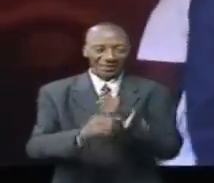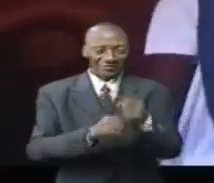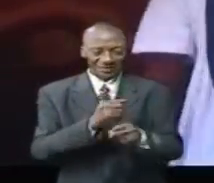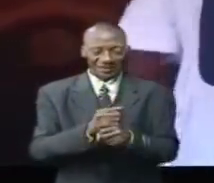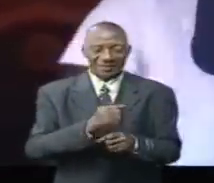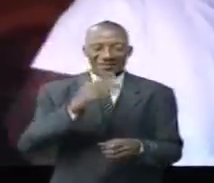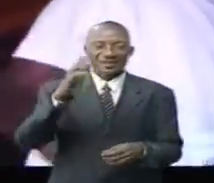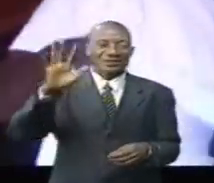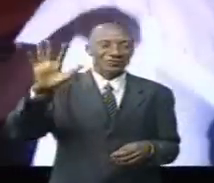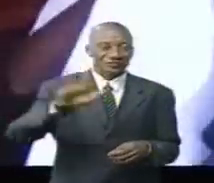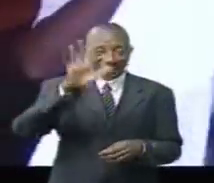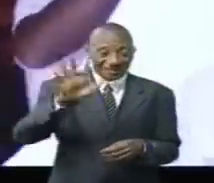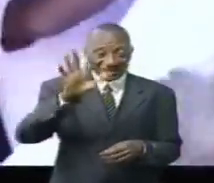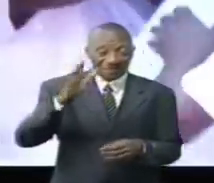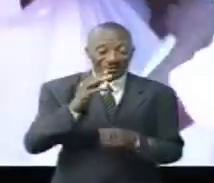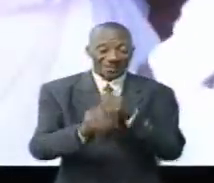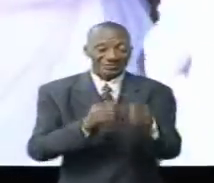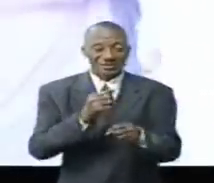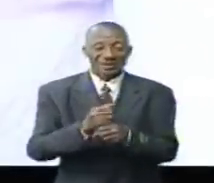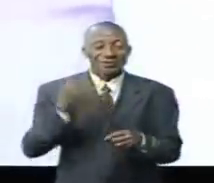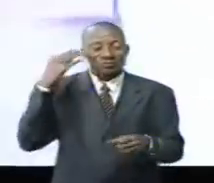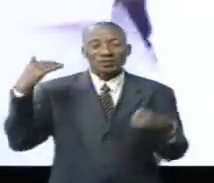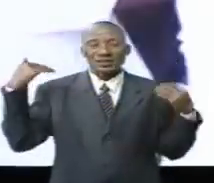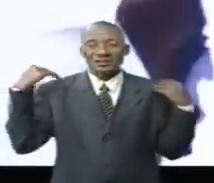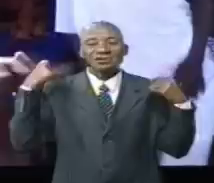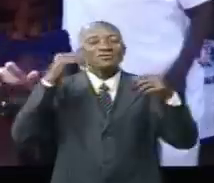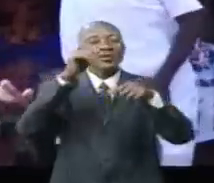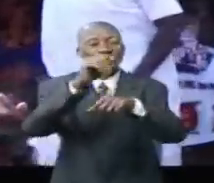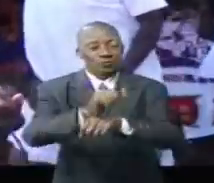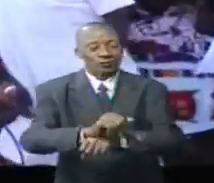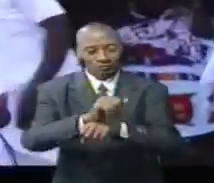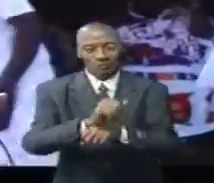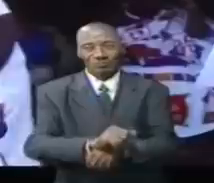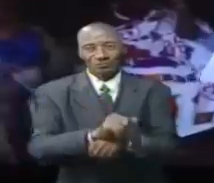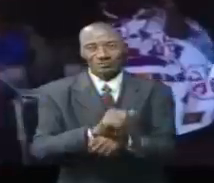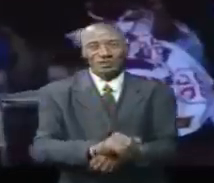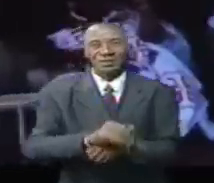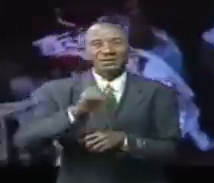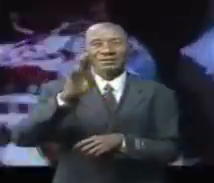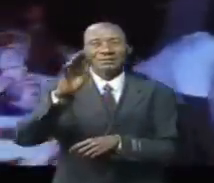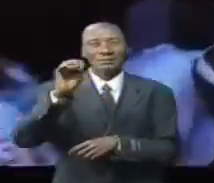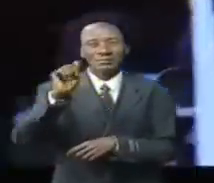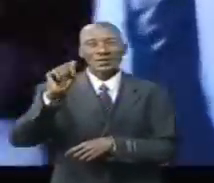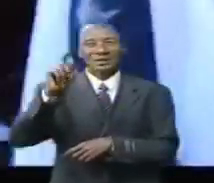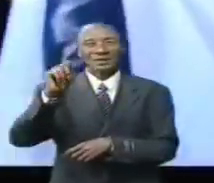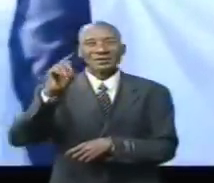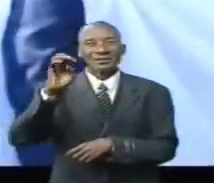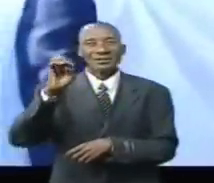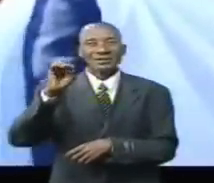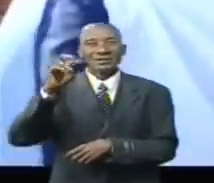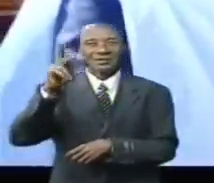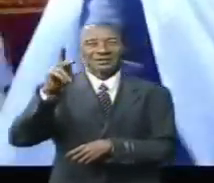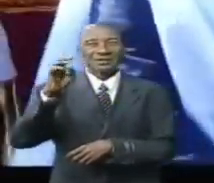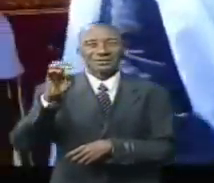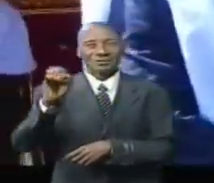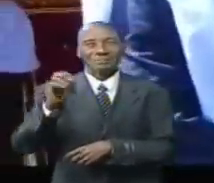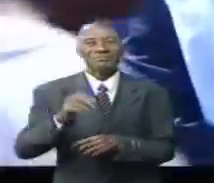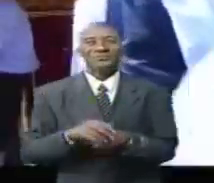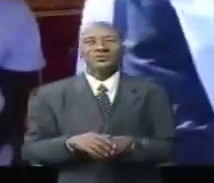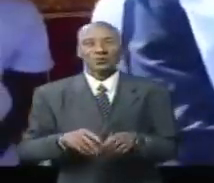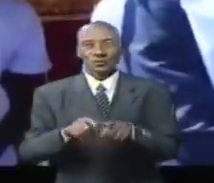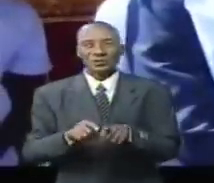anniversaire d'intronisation du roi Mwenda Bantu Ntsiri Godefroy Munongo a vu également la consécration du ministre du